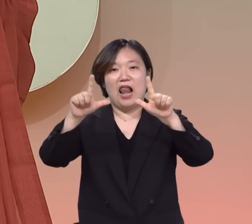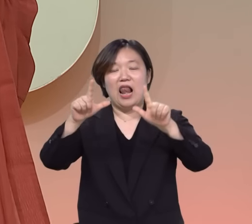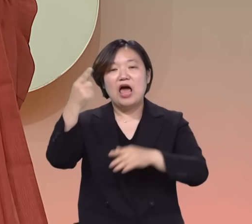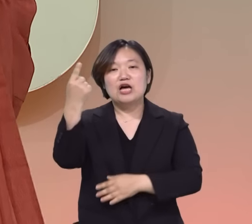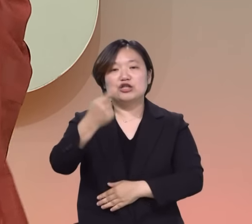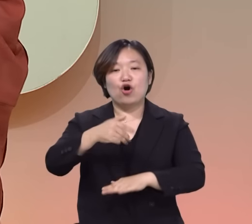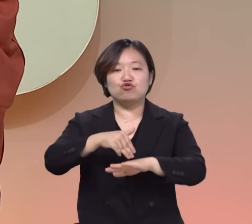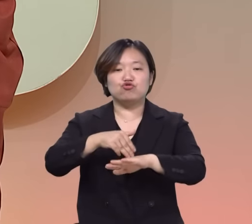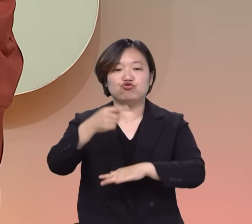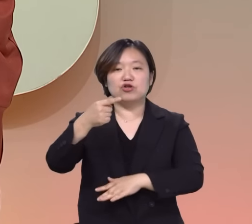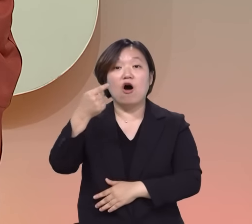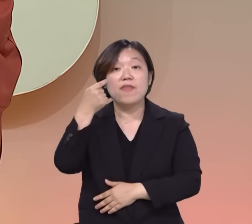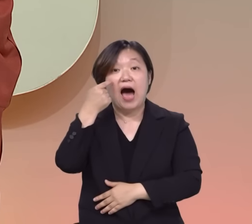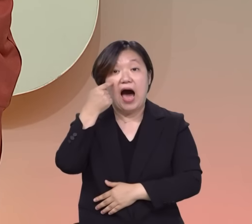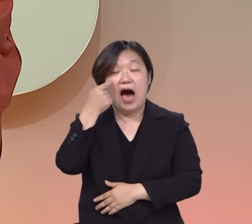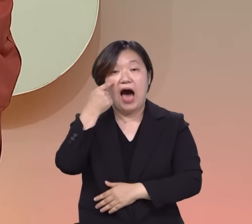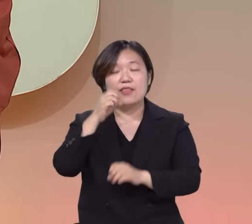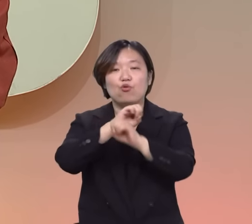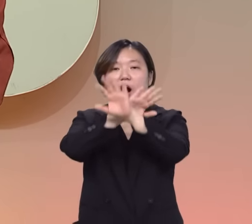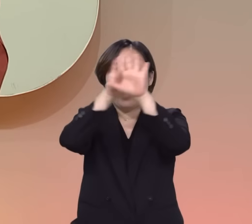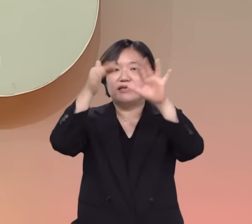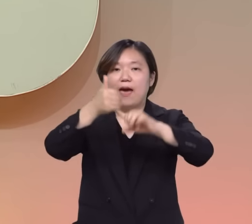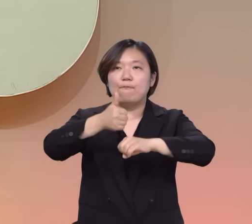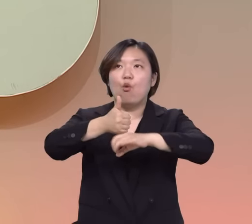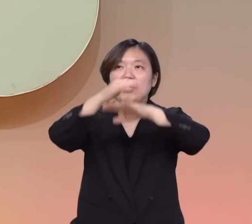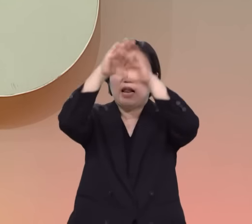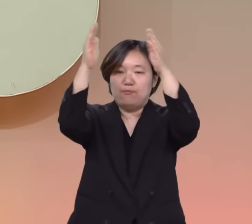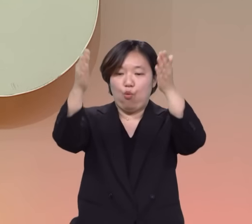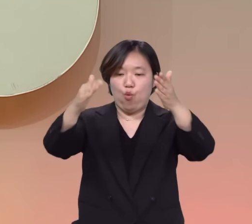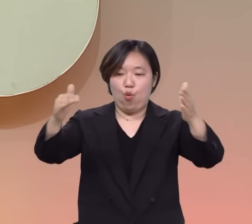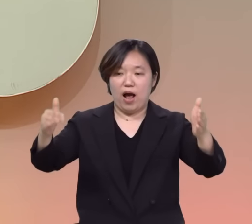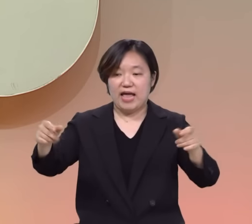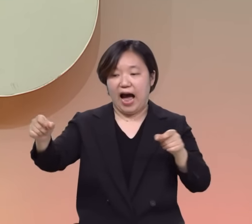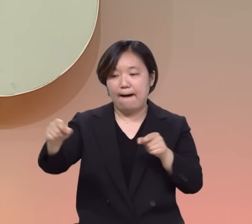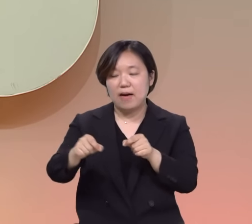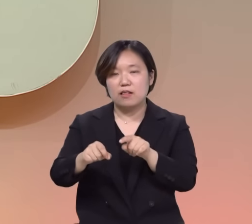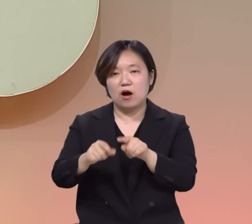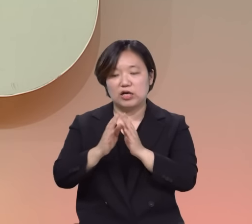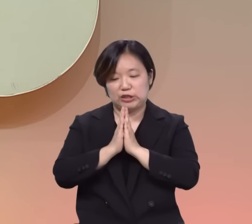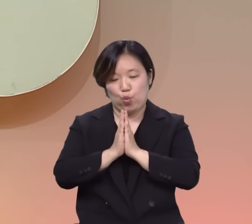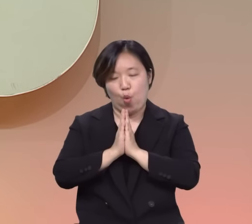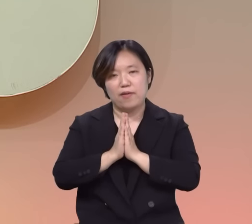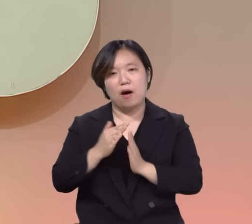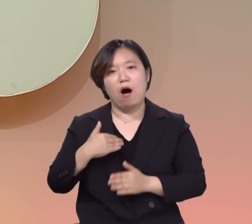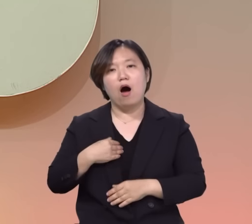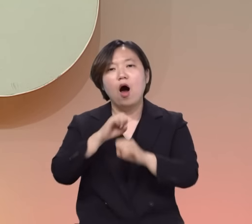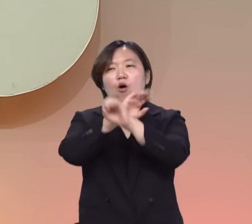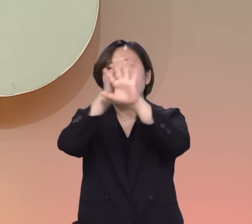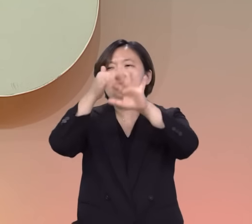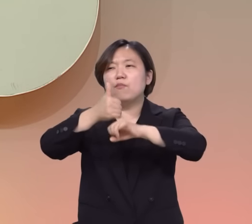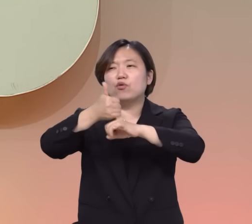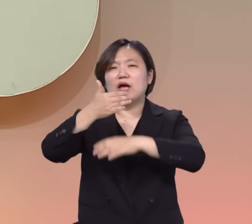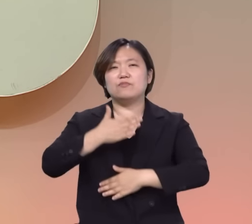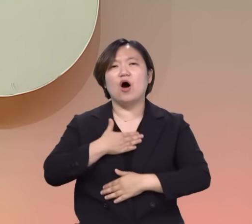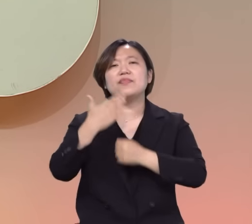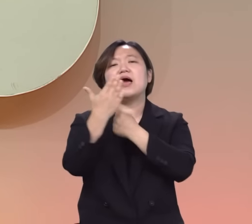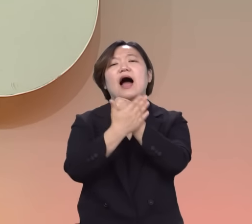관세음보살님 그 보살상 앞에서 관세음보살님 저에게 힘을 주세요 가피를